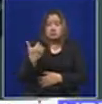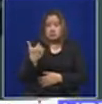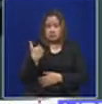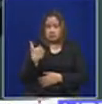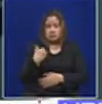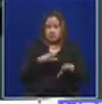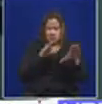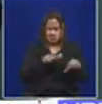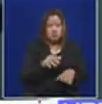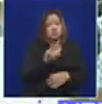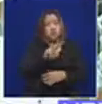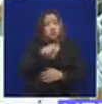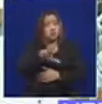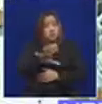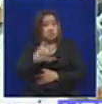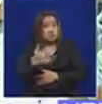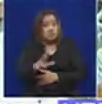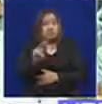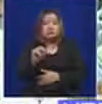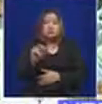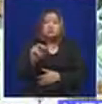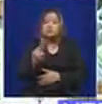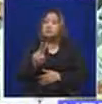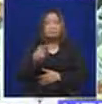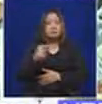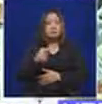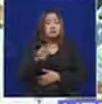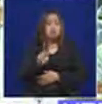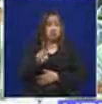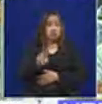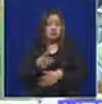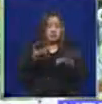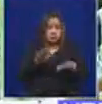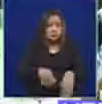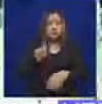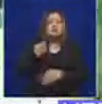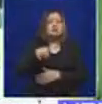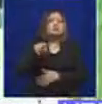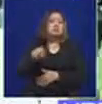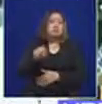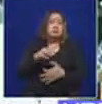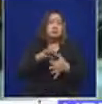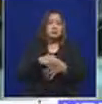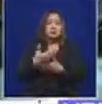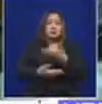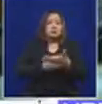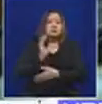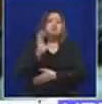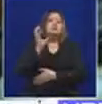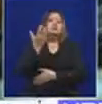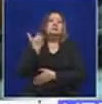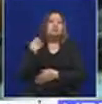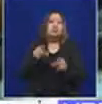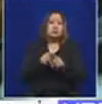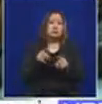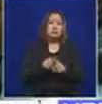อยละ 2.5 และ NGV จะลดลงร้อยละ 1ตามราคาน้ำมันในตลาดโลกที่เป็นขาลง